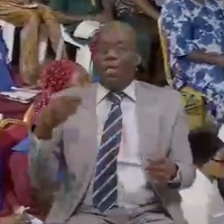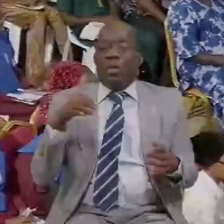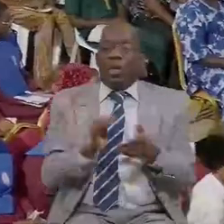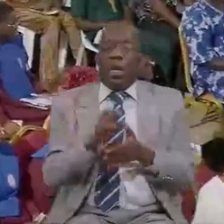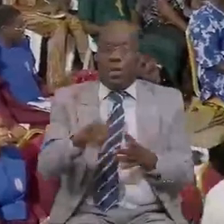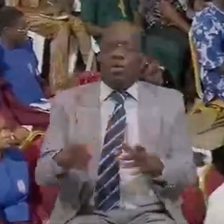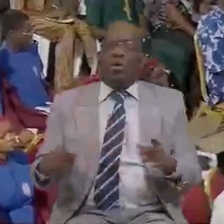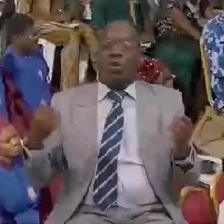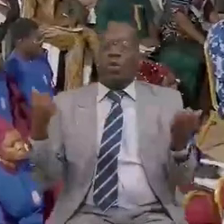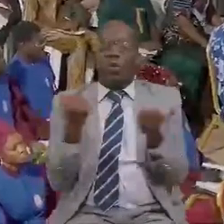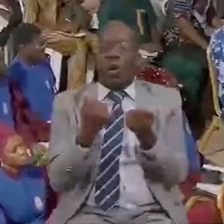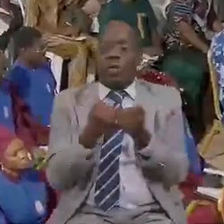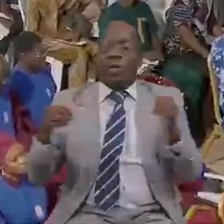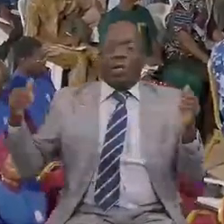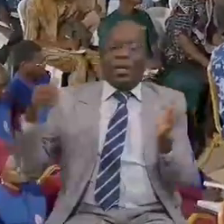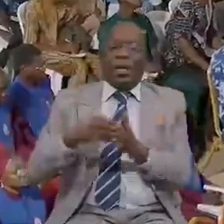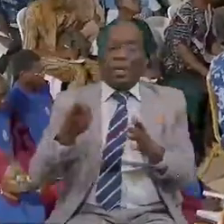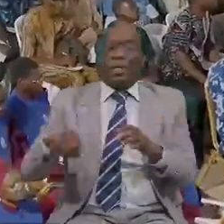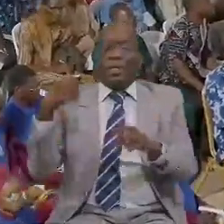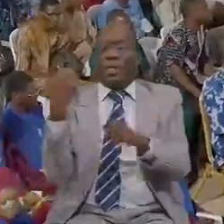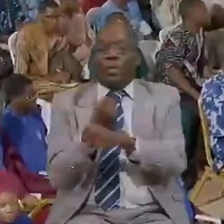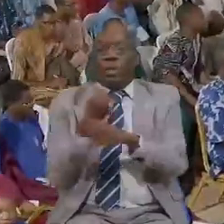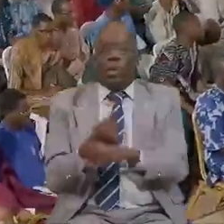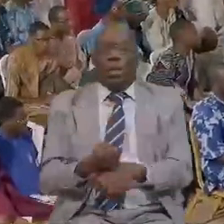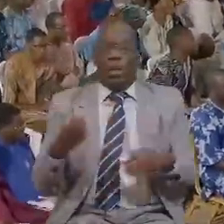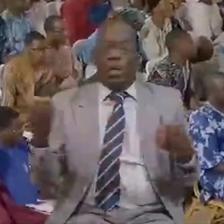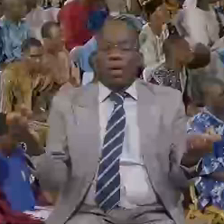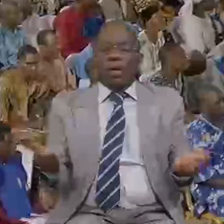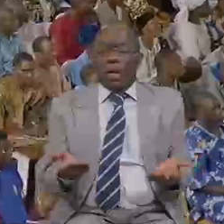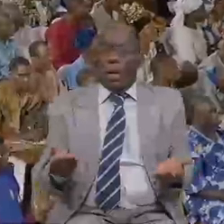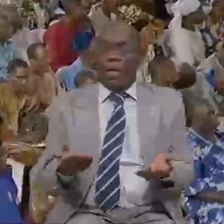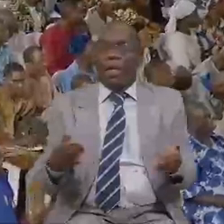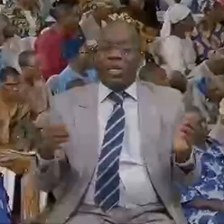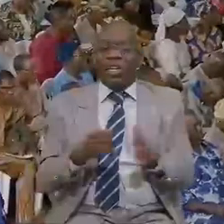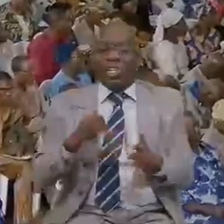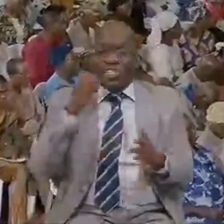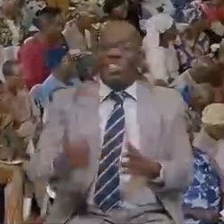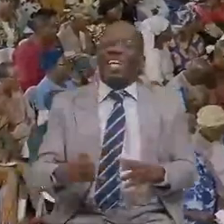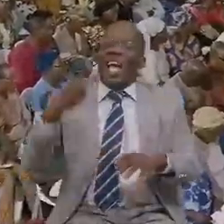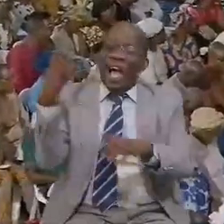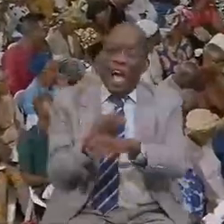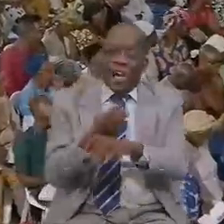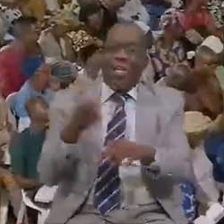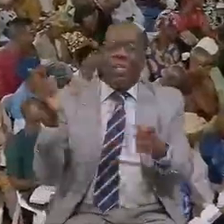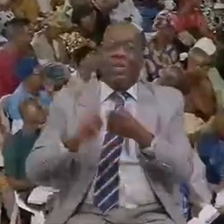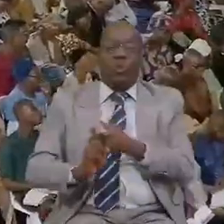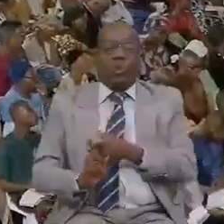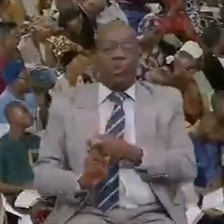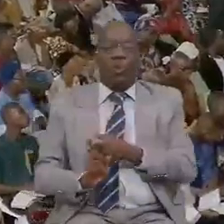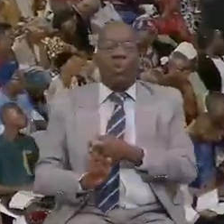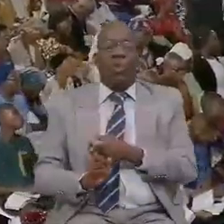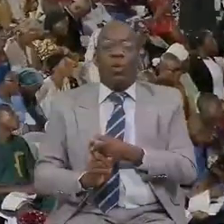Alors sur la terre, il te sera dur de regimber contre les aiguillons.